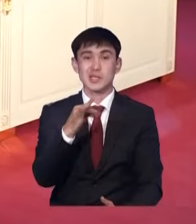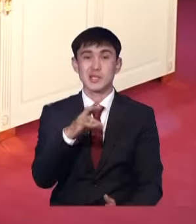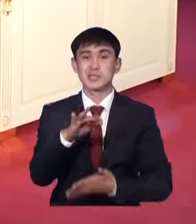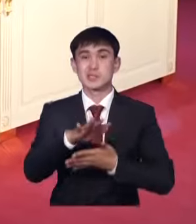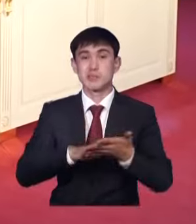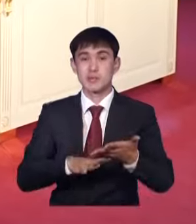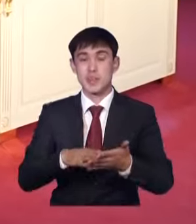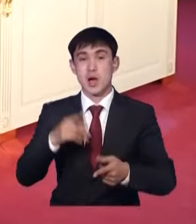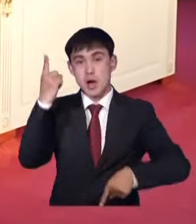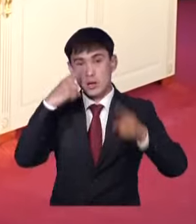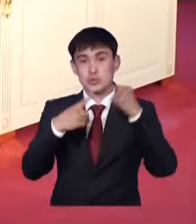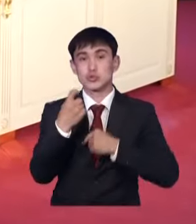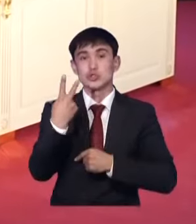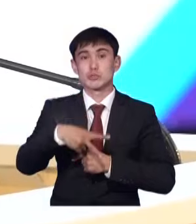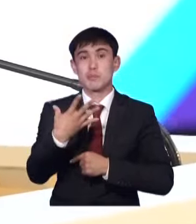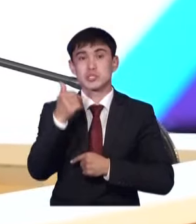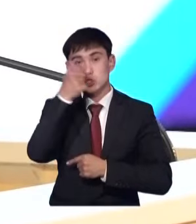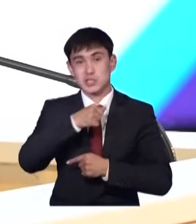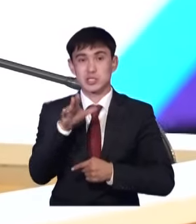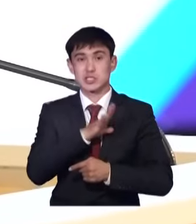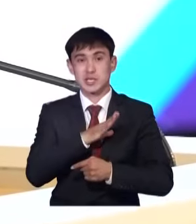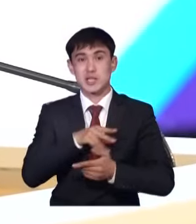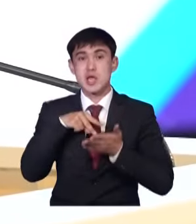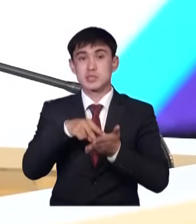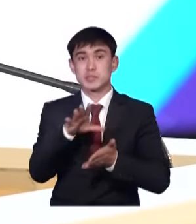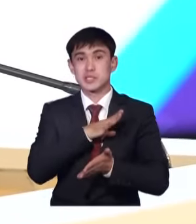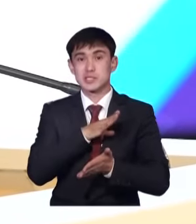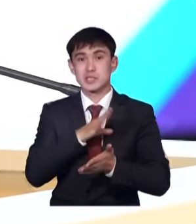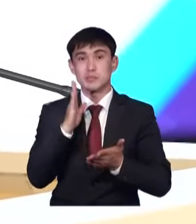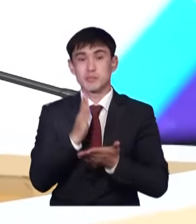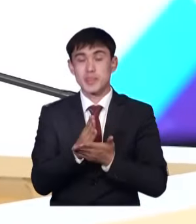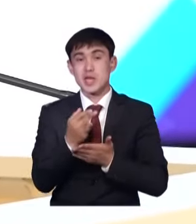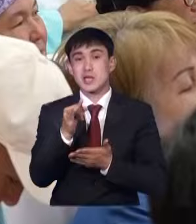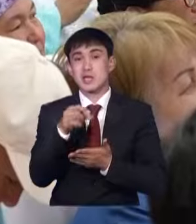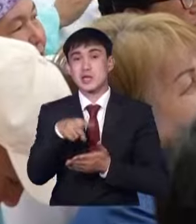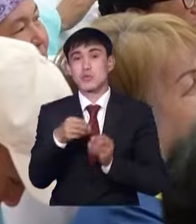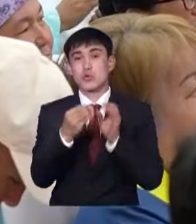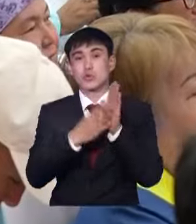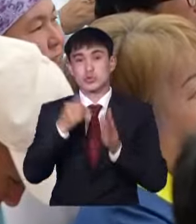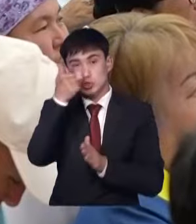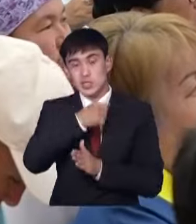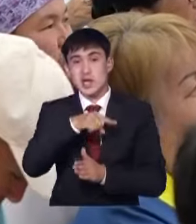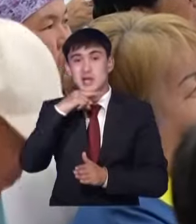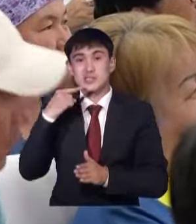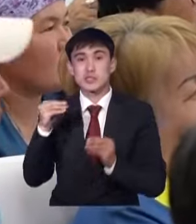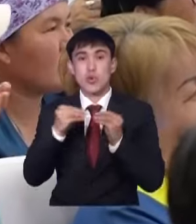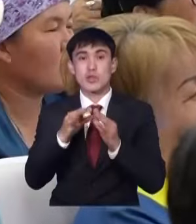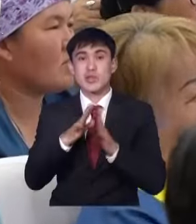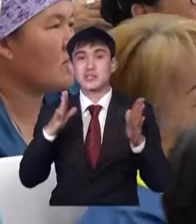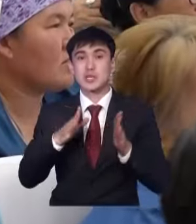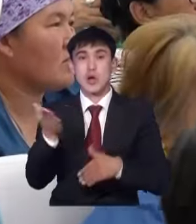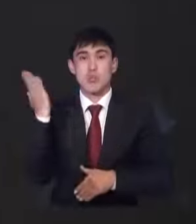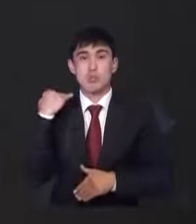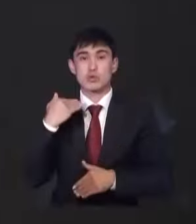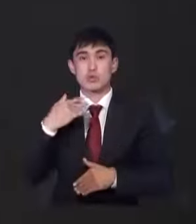ізімен ақынның 125 жылдығында жасалған экспедиция атауы. 2019 жылы Ресейден 10-нан аса